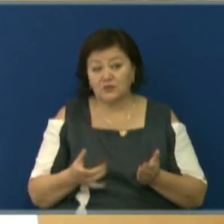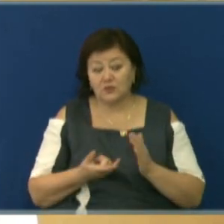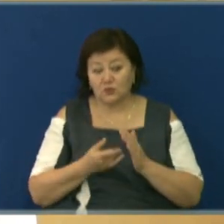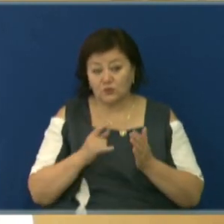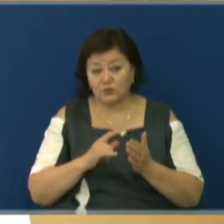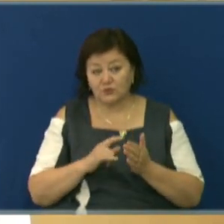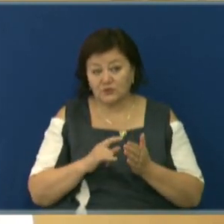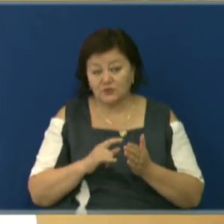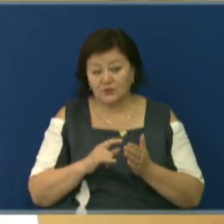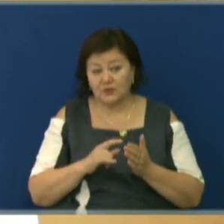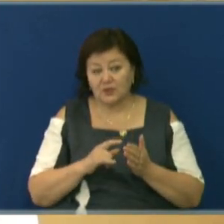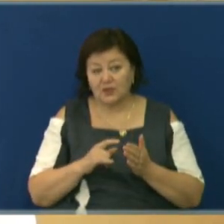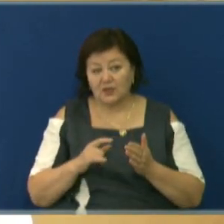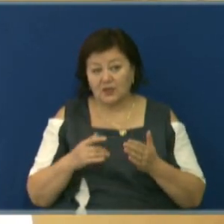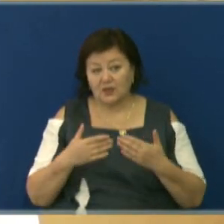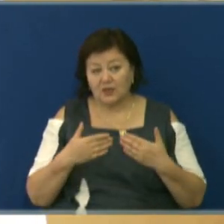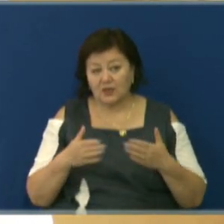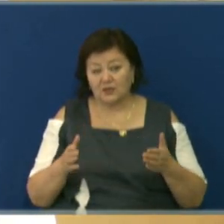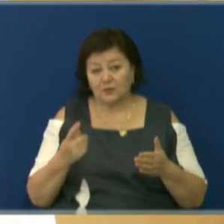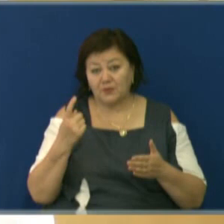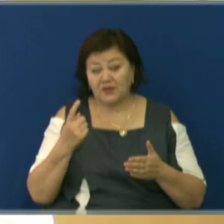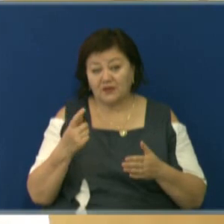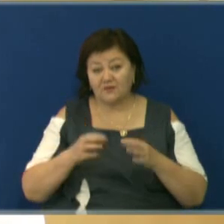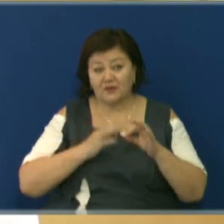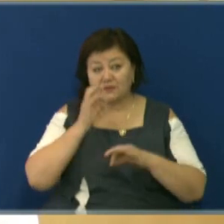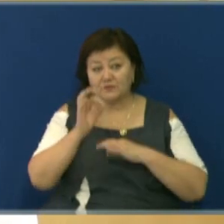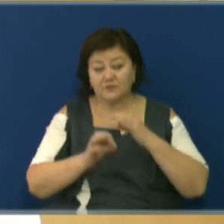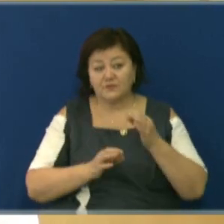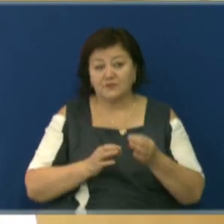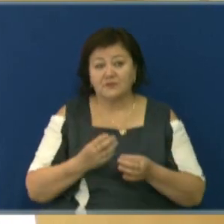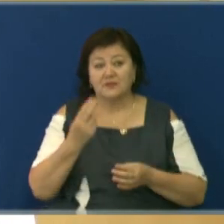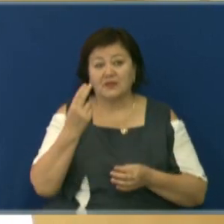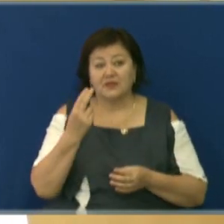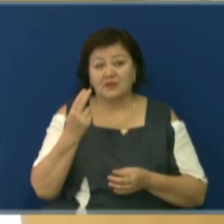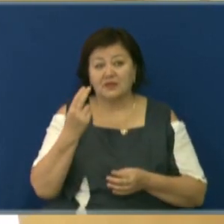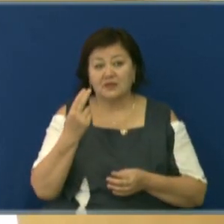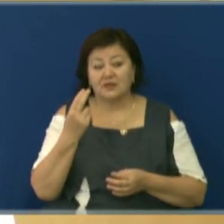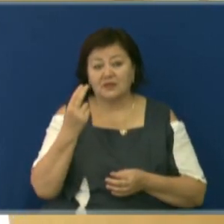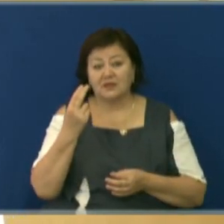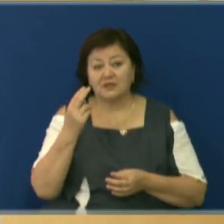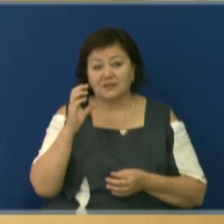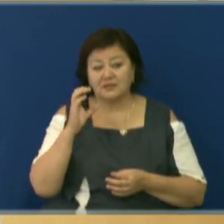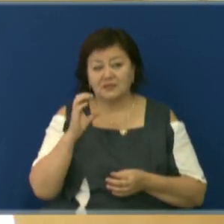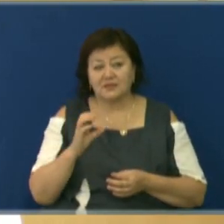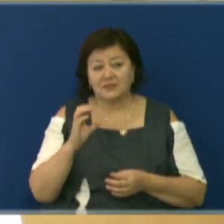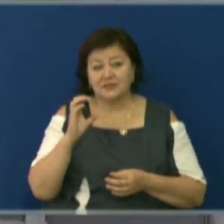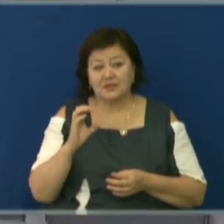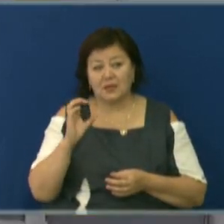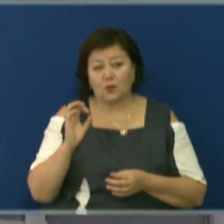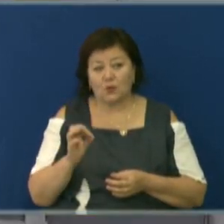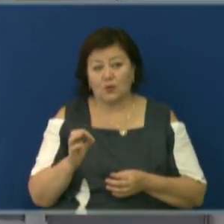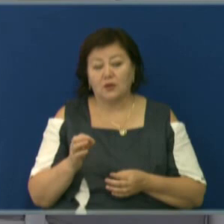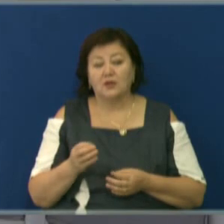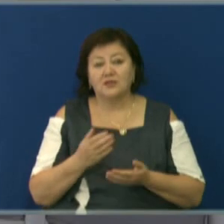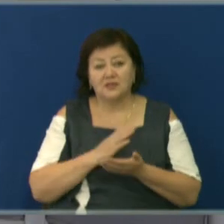уже сегодня, работает первые сутки, это ЦСО, Центральное стерилизационное отделение, которое раньше у нас не было, и БАК-лаборатория.